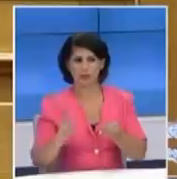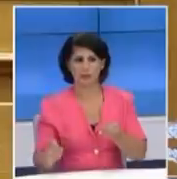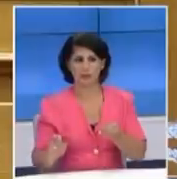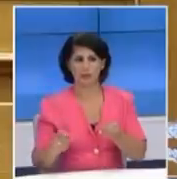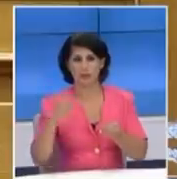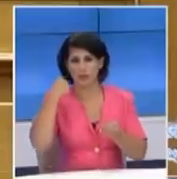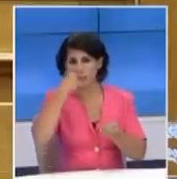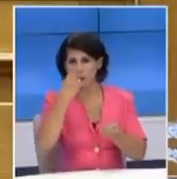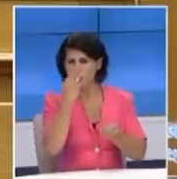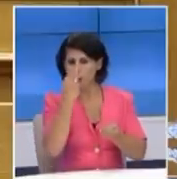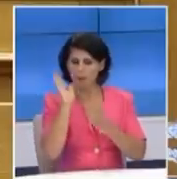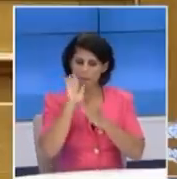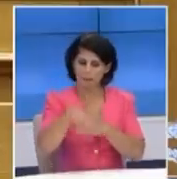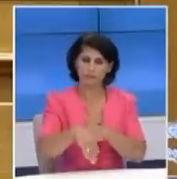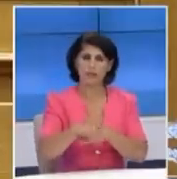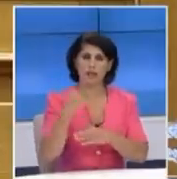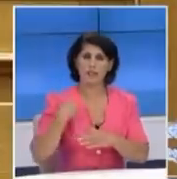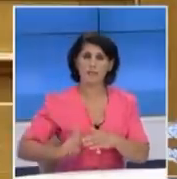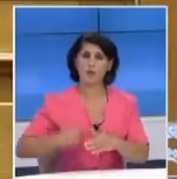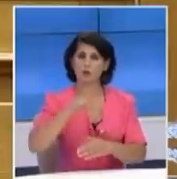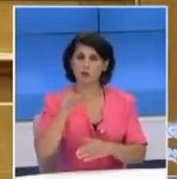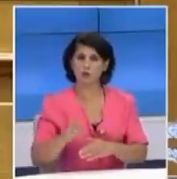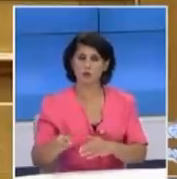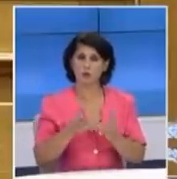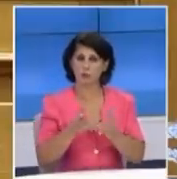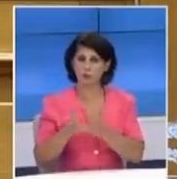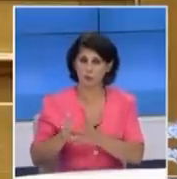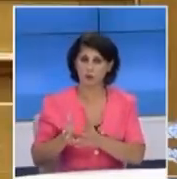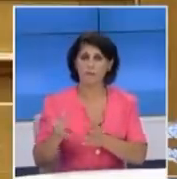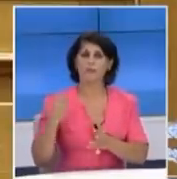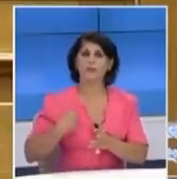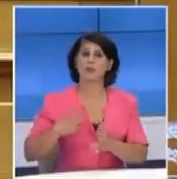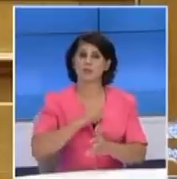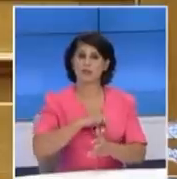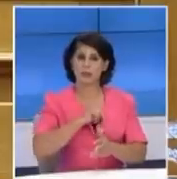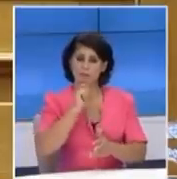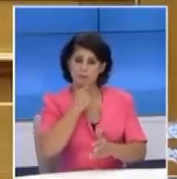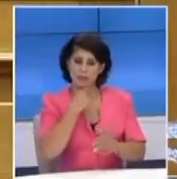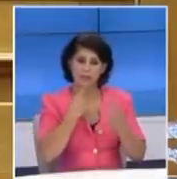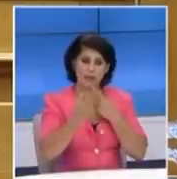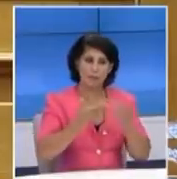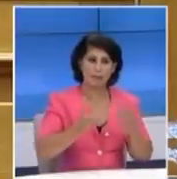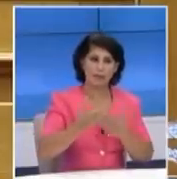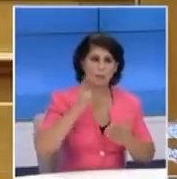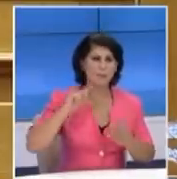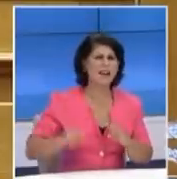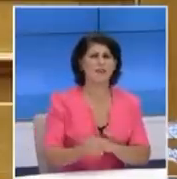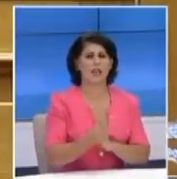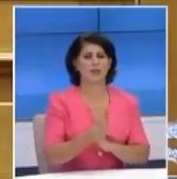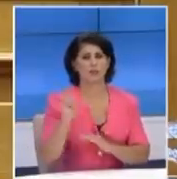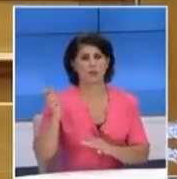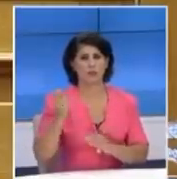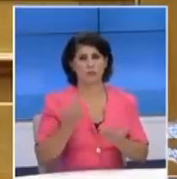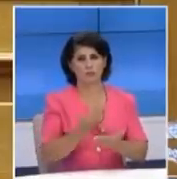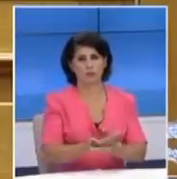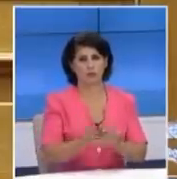Τα προσωπία πέφτουν. Γελιοποιείται η δημόσια ζωή και υπονομεύονται τα εθνικά μας συμφέροντα. Μυστικά διαπραγματευτήκατε παραβιάζοντας μια πολιτική που